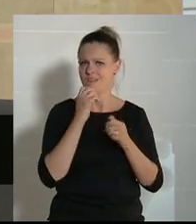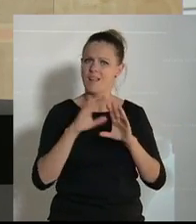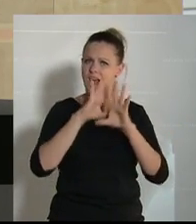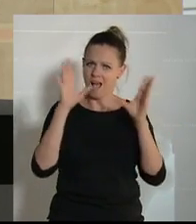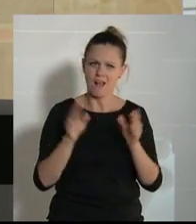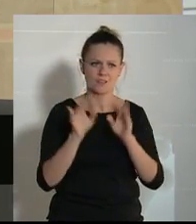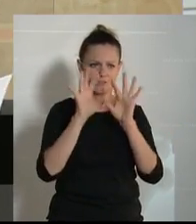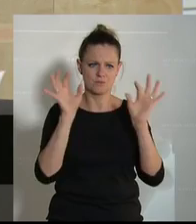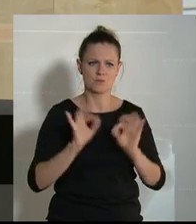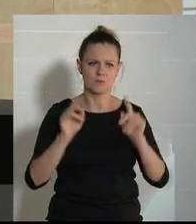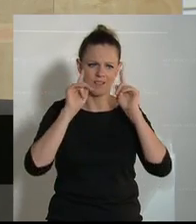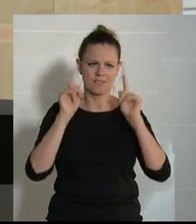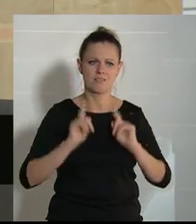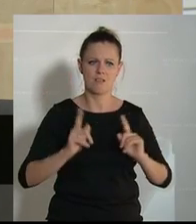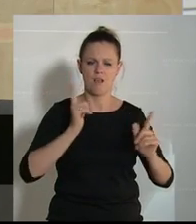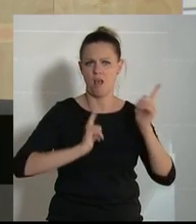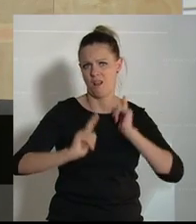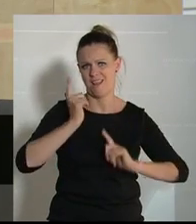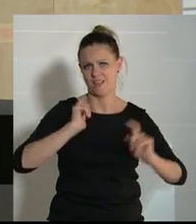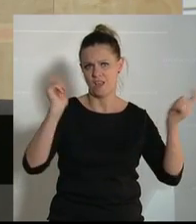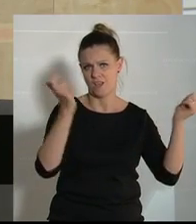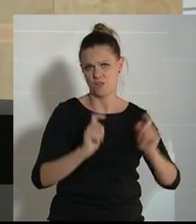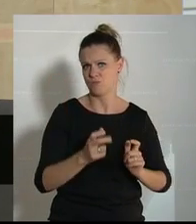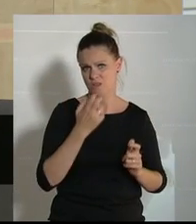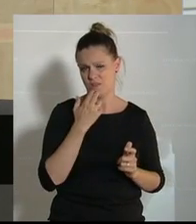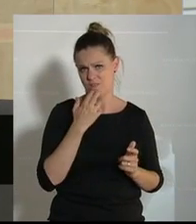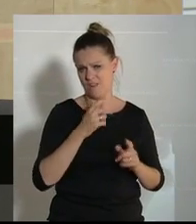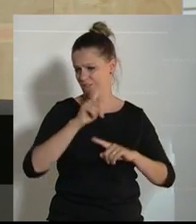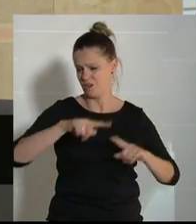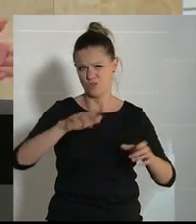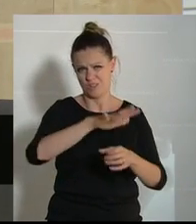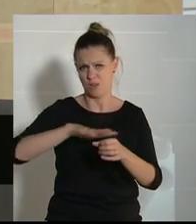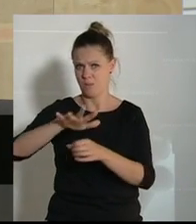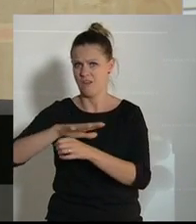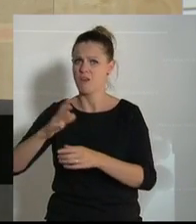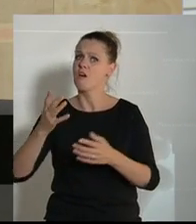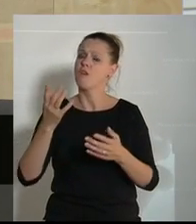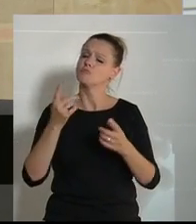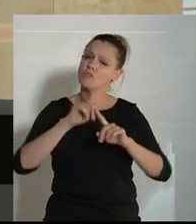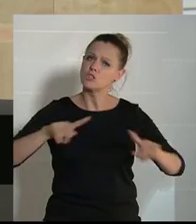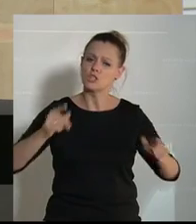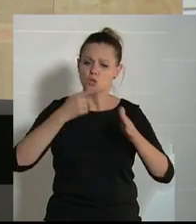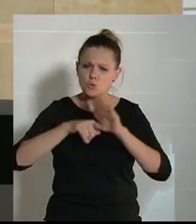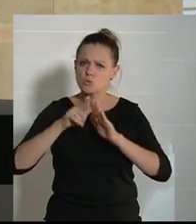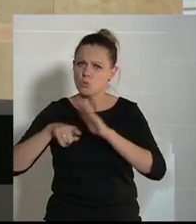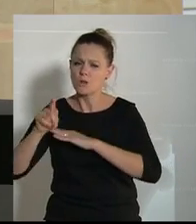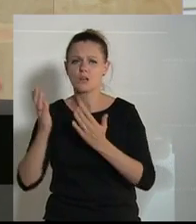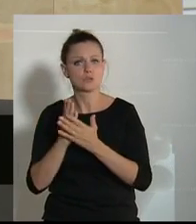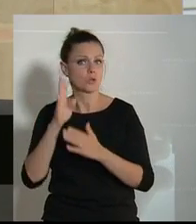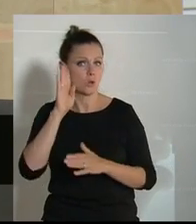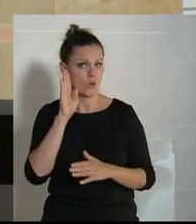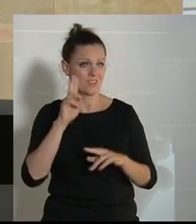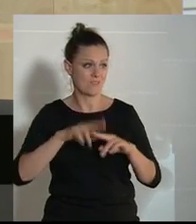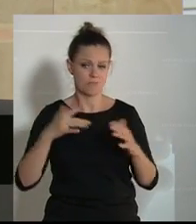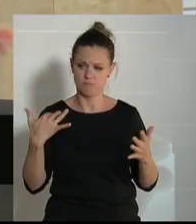wollen, um Tierleid zu reduzieren in den unterschiedlichsten Bereichen. Wir haben unterschiedlichste Ansätze gehört. Und wenn wir das alles,